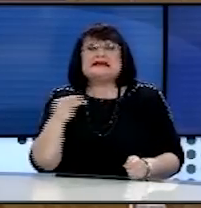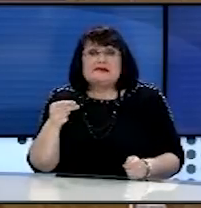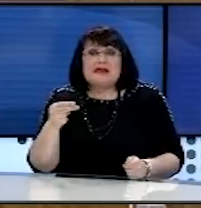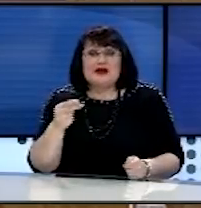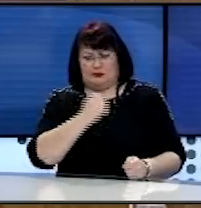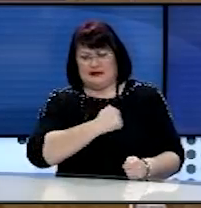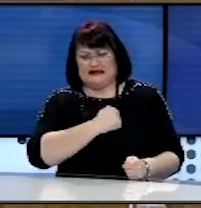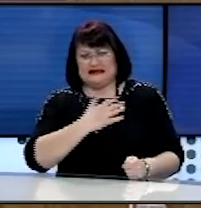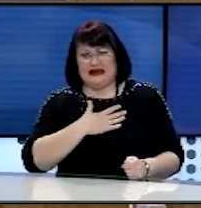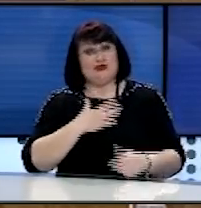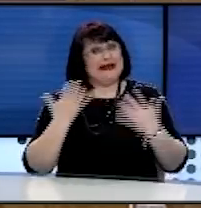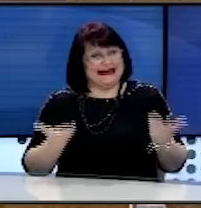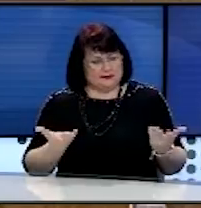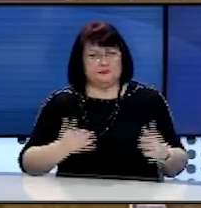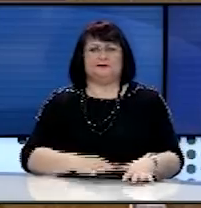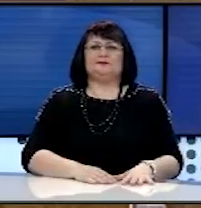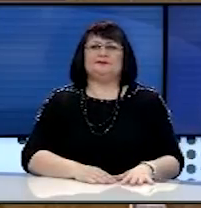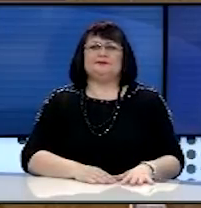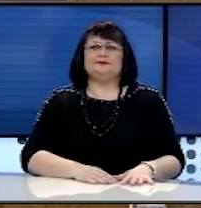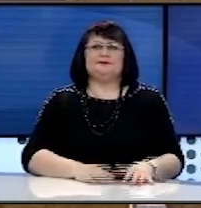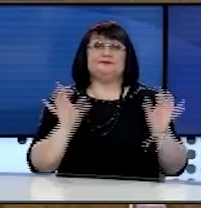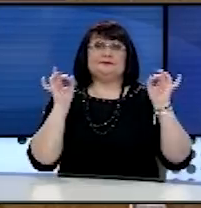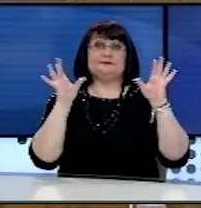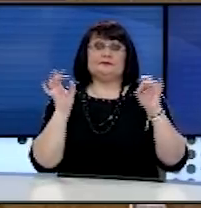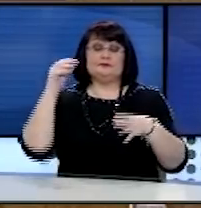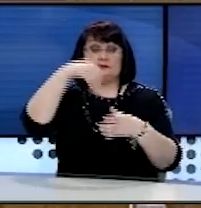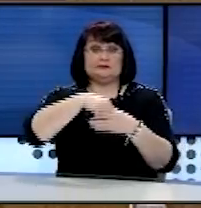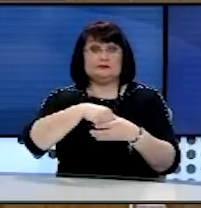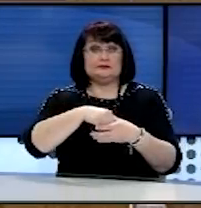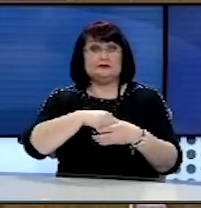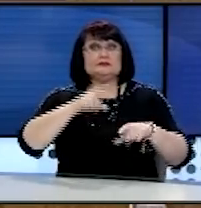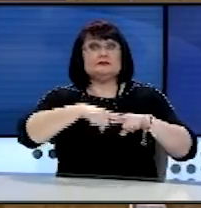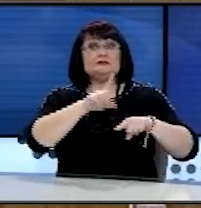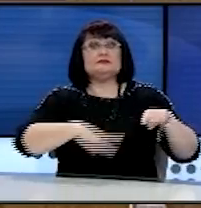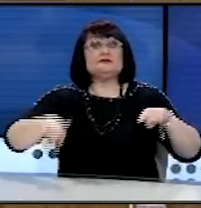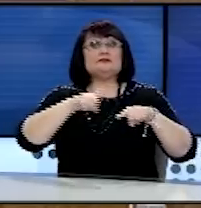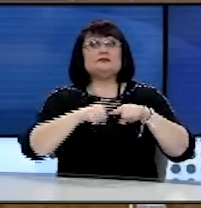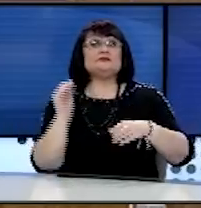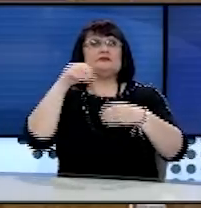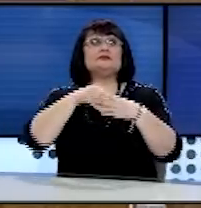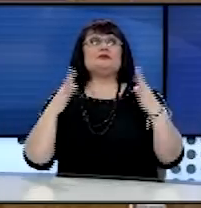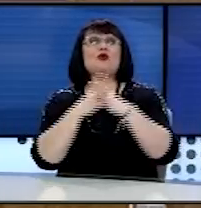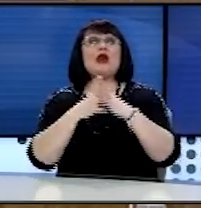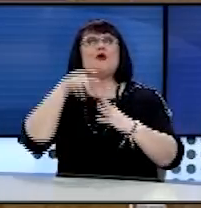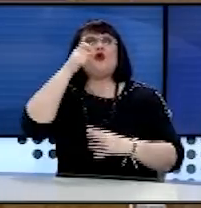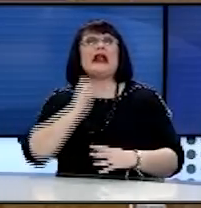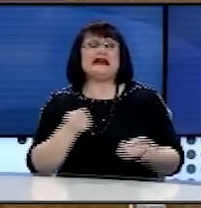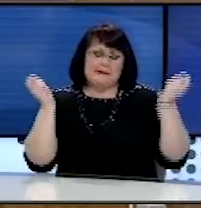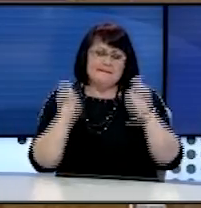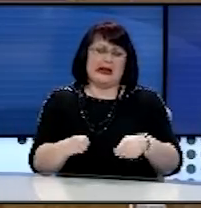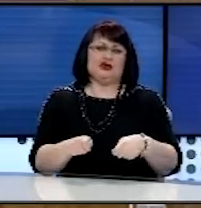κατά την άποψή μας τα εξής. Καμιά συμμετοχή τώρα, καμιά εμπλοκή της Ελλάδας στον πόλεμο στην Ουκρανία ή αλλού